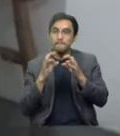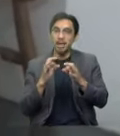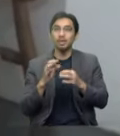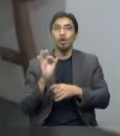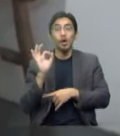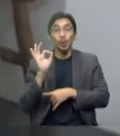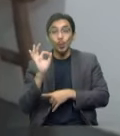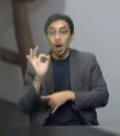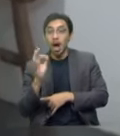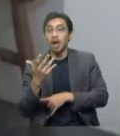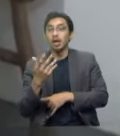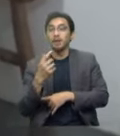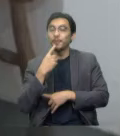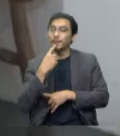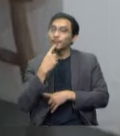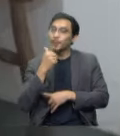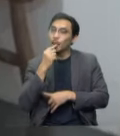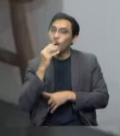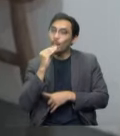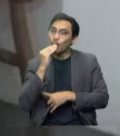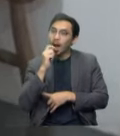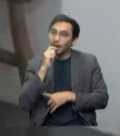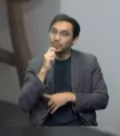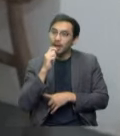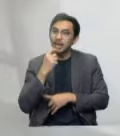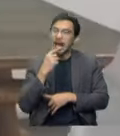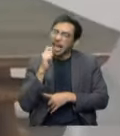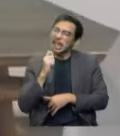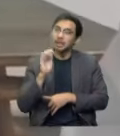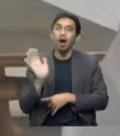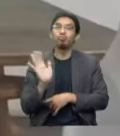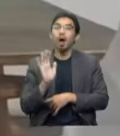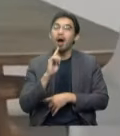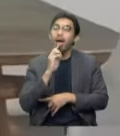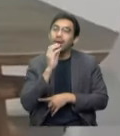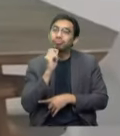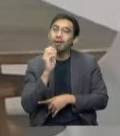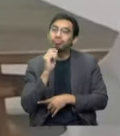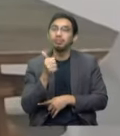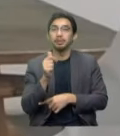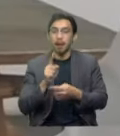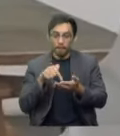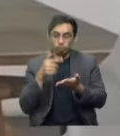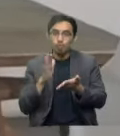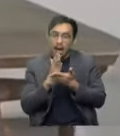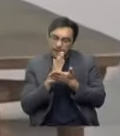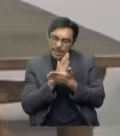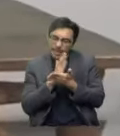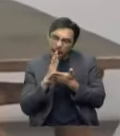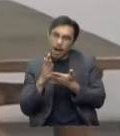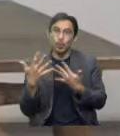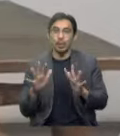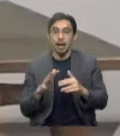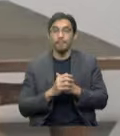yang empuk, juicy, saya tanpa mengunyah, karena kan dagingnya udah kita cincang. Sate buntelnya, karena sate buntel itu untuk di Jogja jarang ya mas,